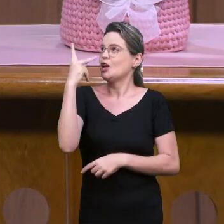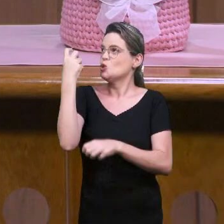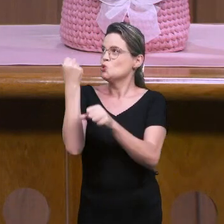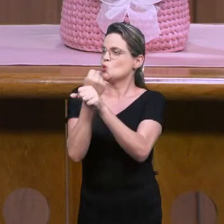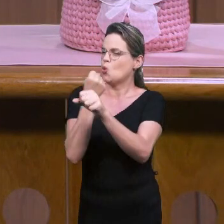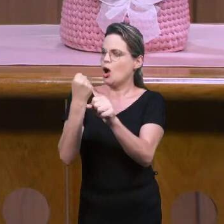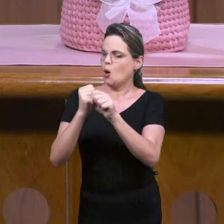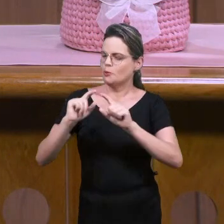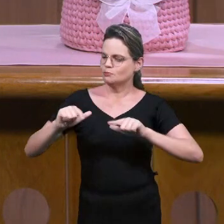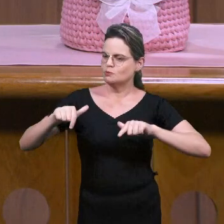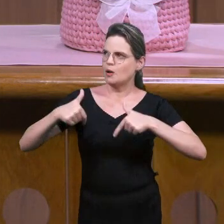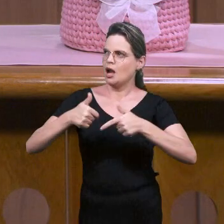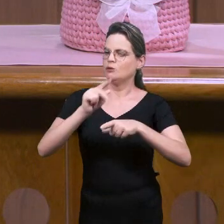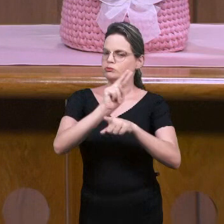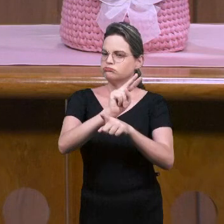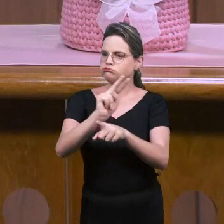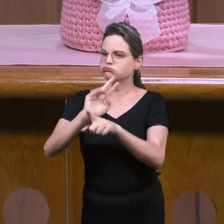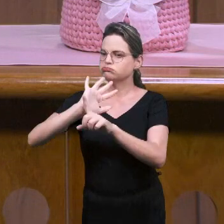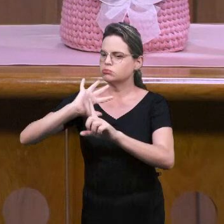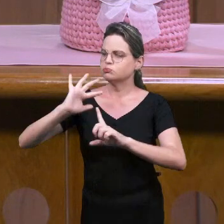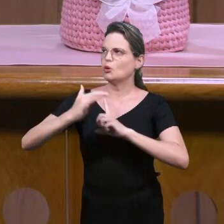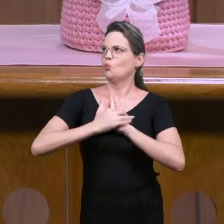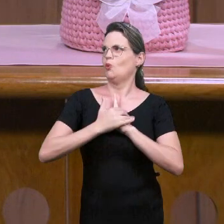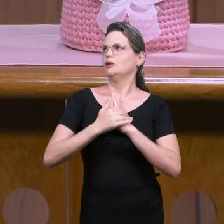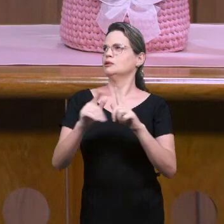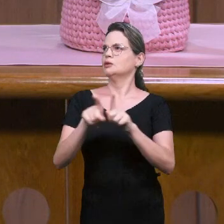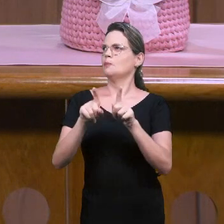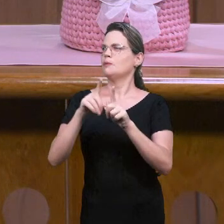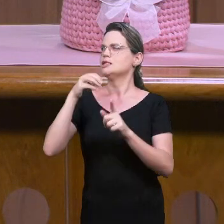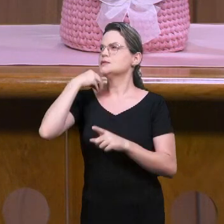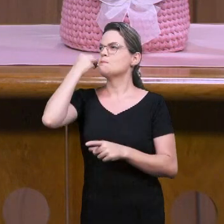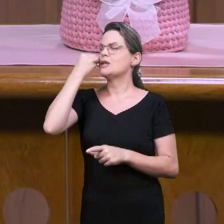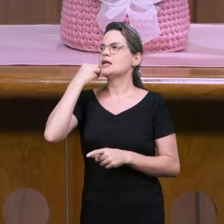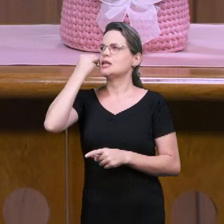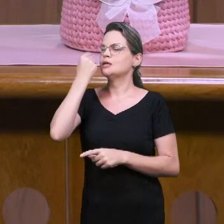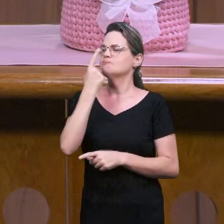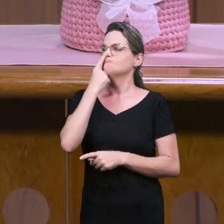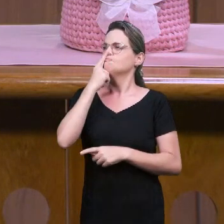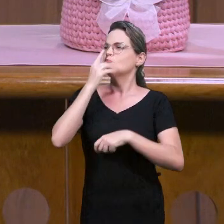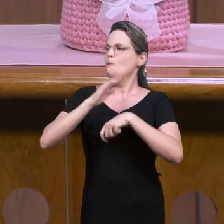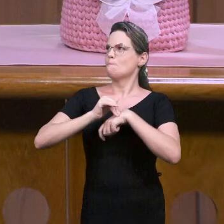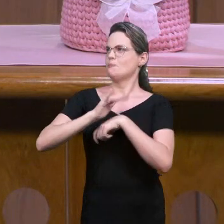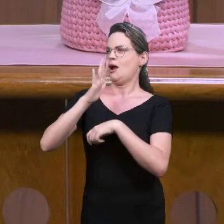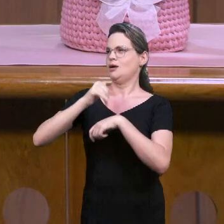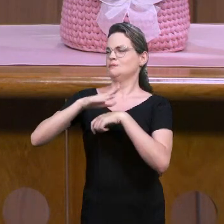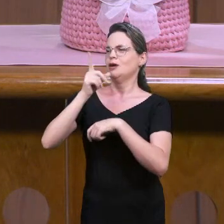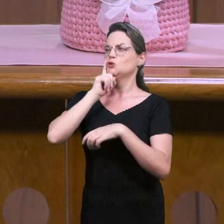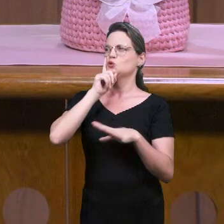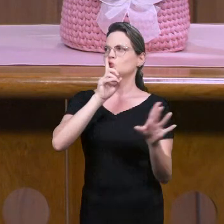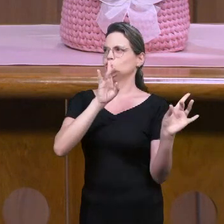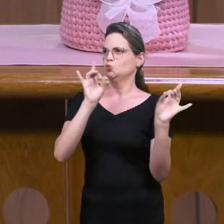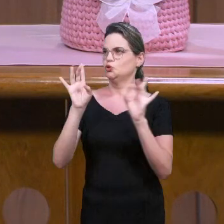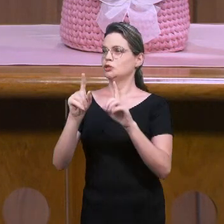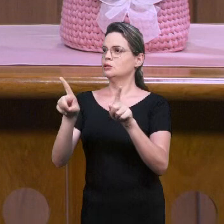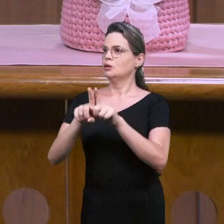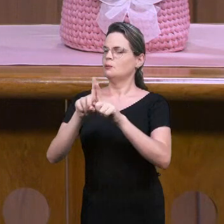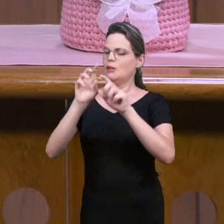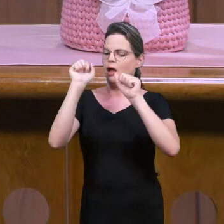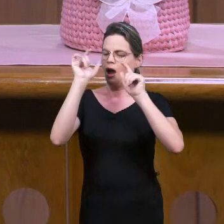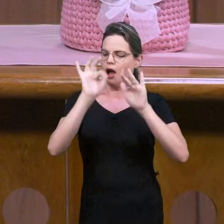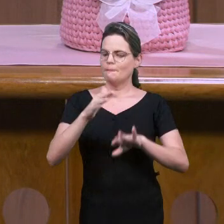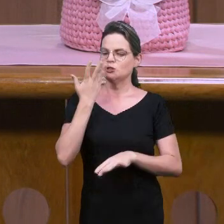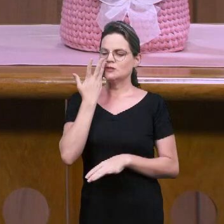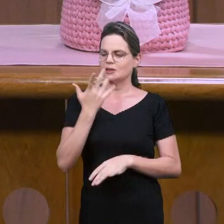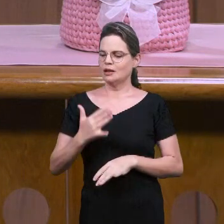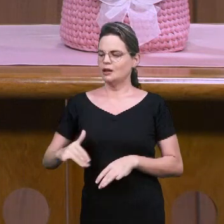soit préservée et que l'expérience avec toi puisse se perfectionner à chaque jour. Bénis, Seigneur, ainsi les